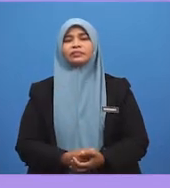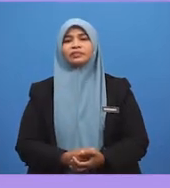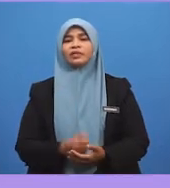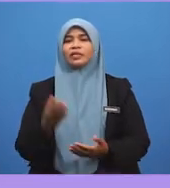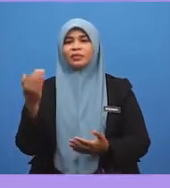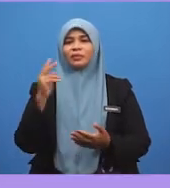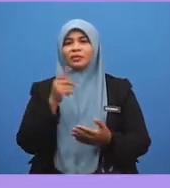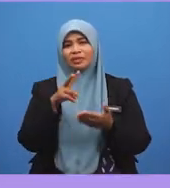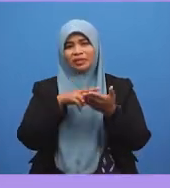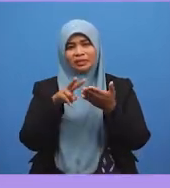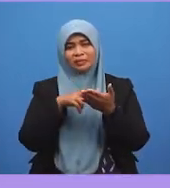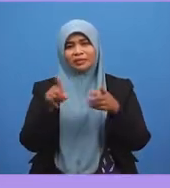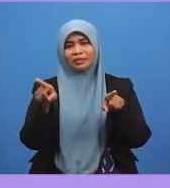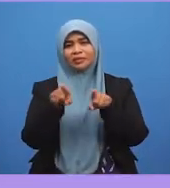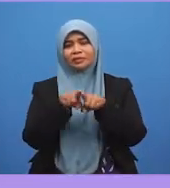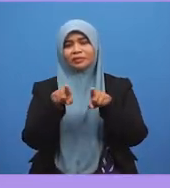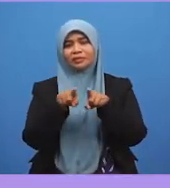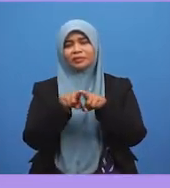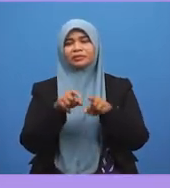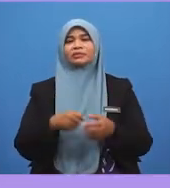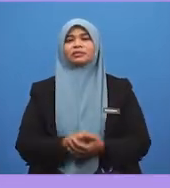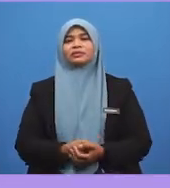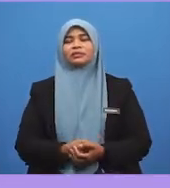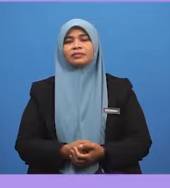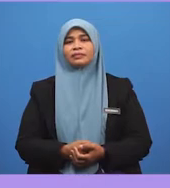Jom kita baca bersama.